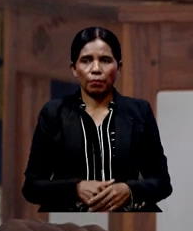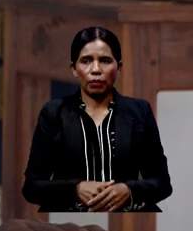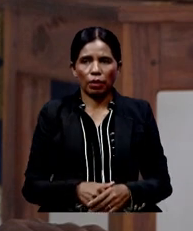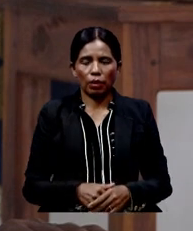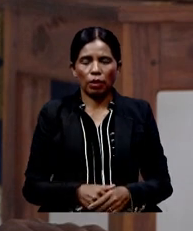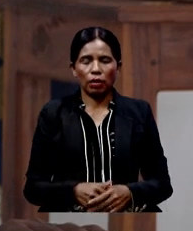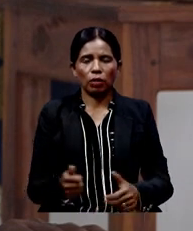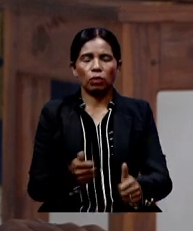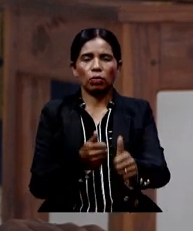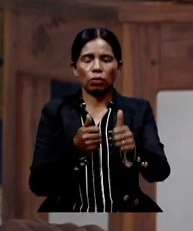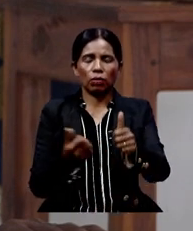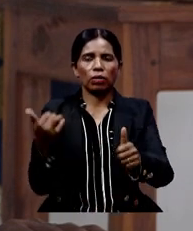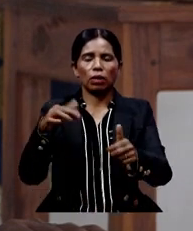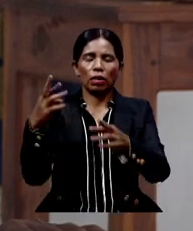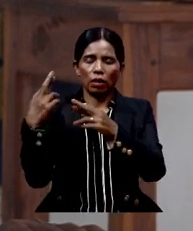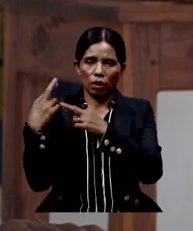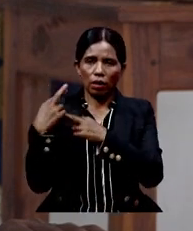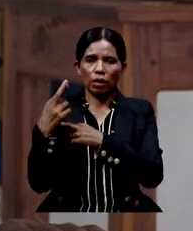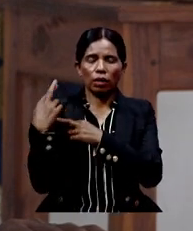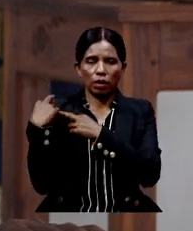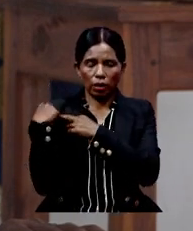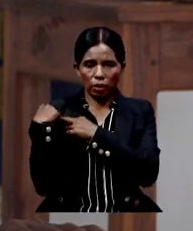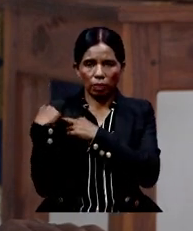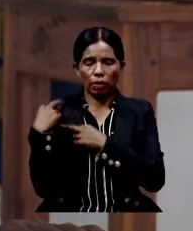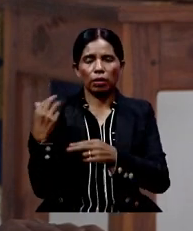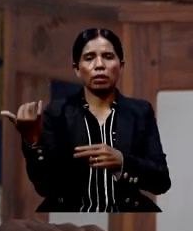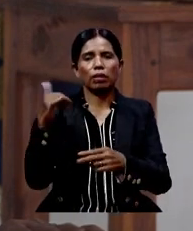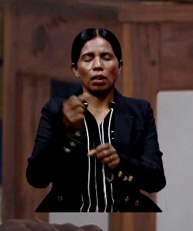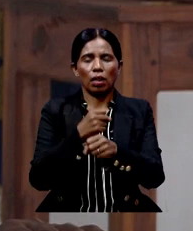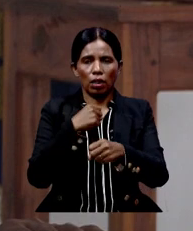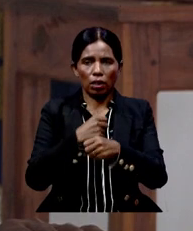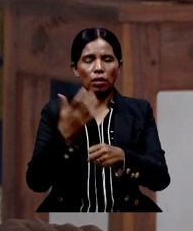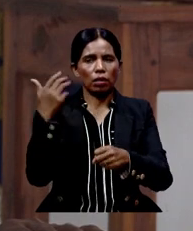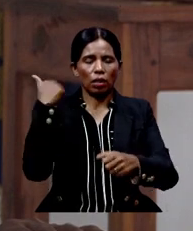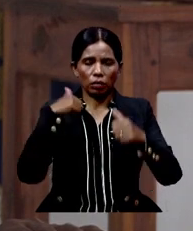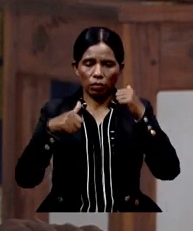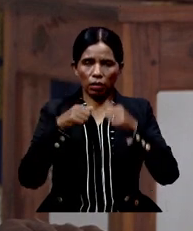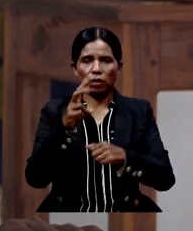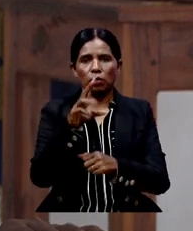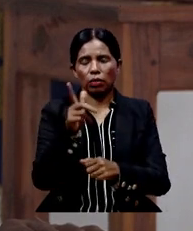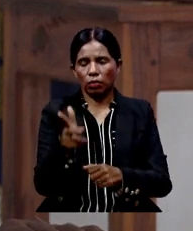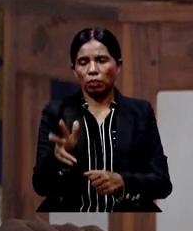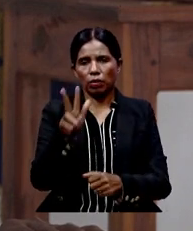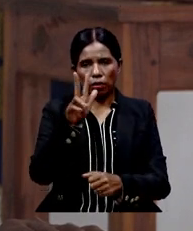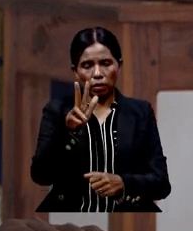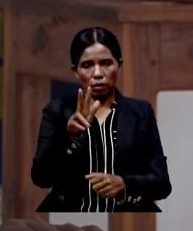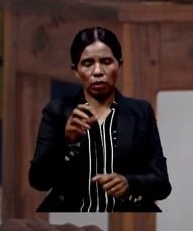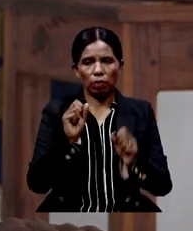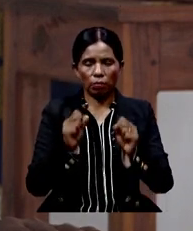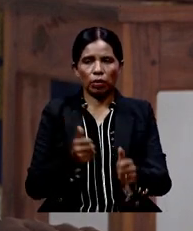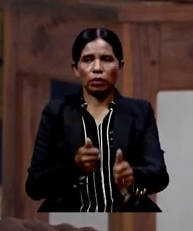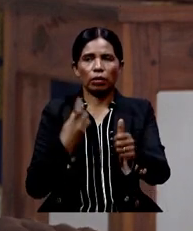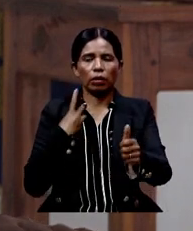kumpri sirania deveres nebe maka ita harmoniza iha aktivida di 2023 atau bele kumpri